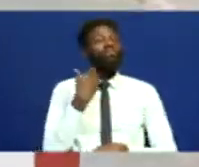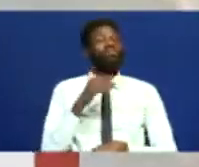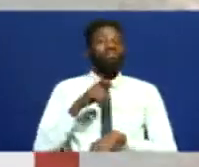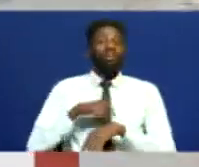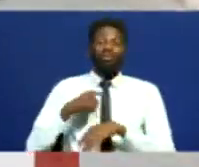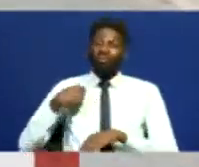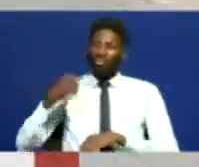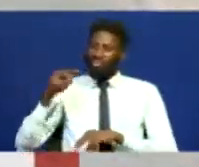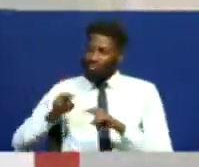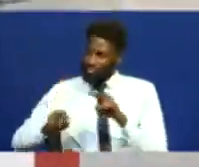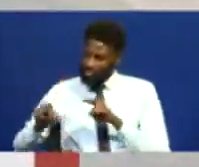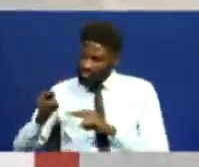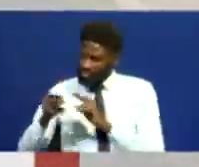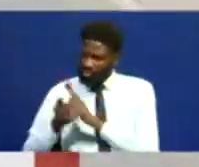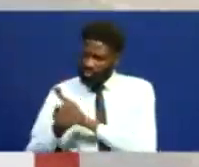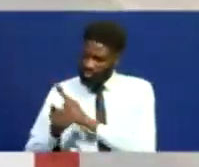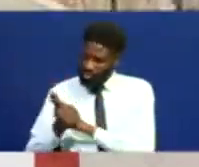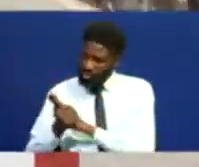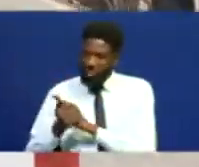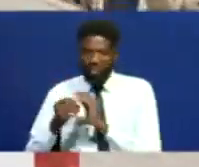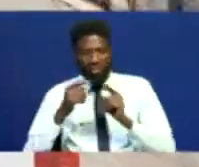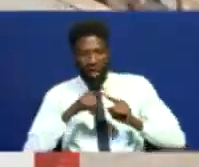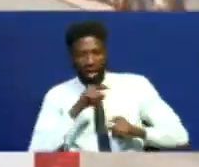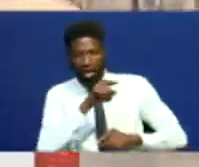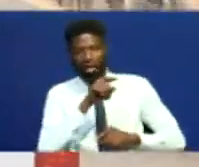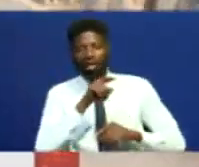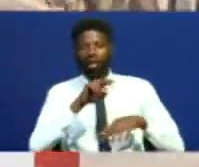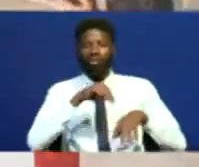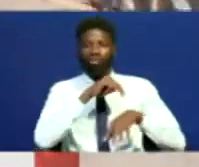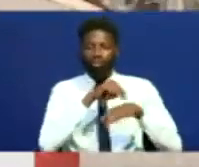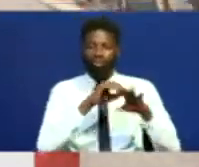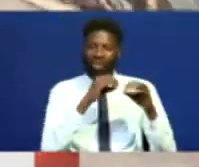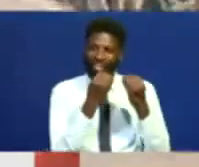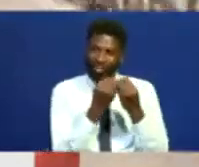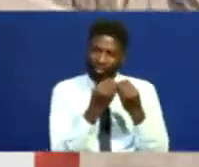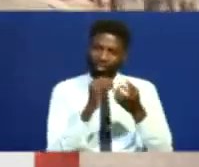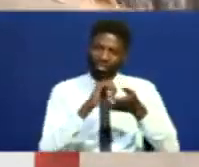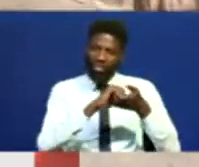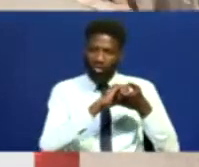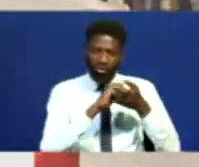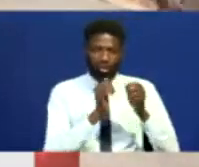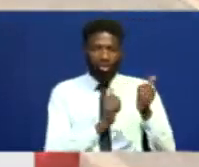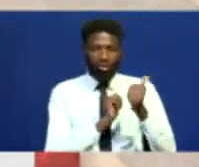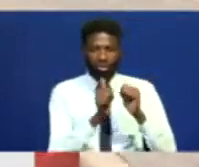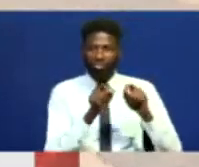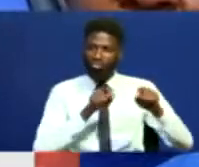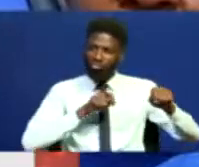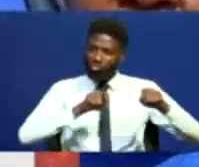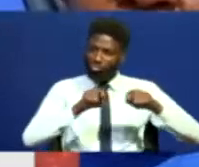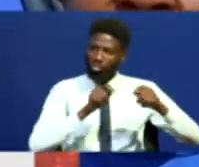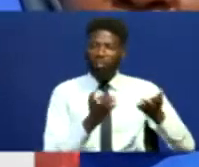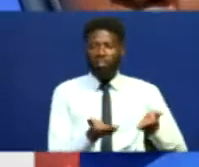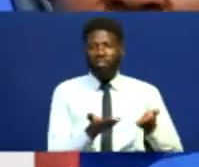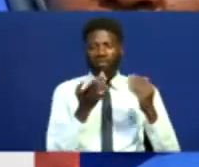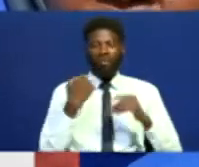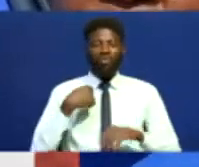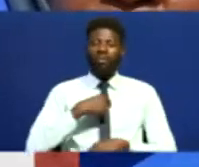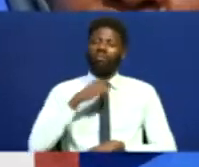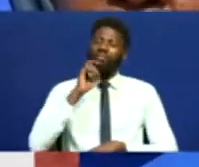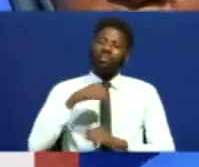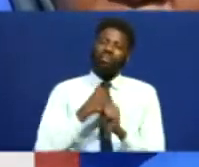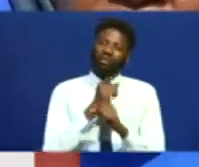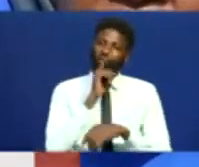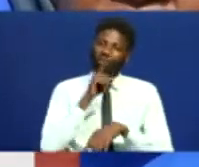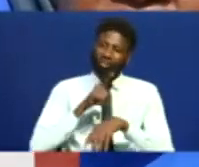want to see an improvement in running ya national organizations zetu za sports, ndio tuweze kuhakikisha